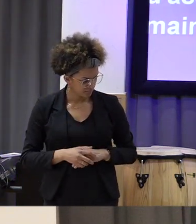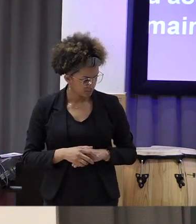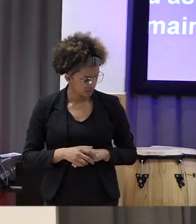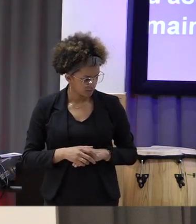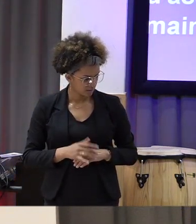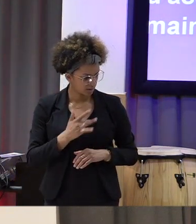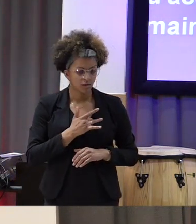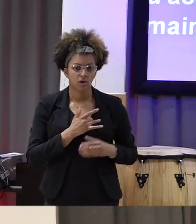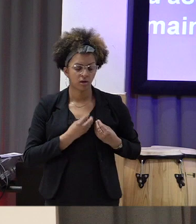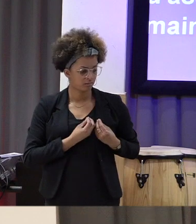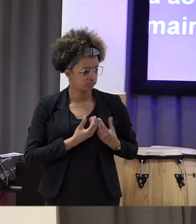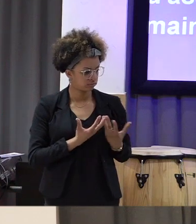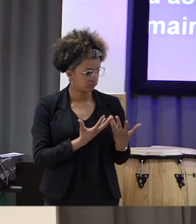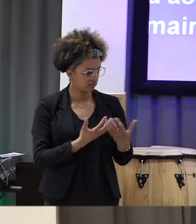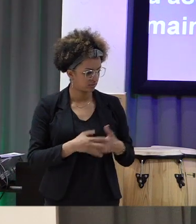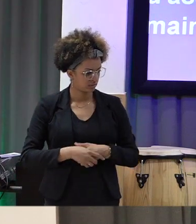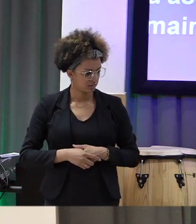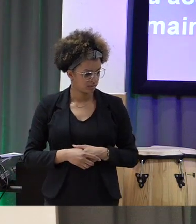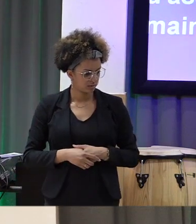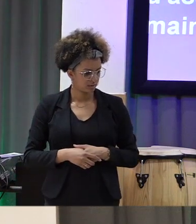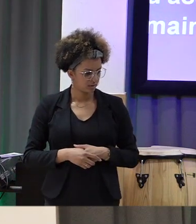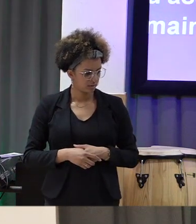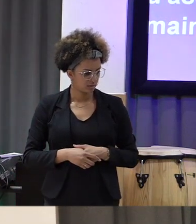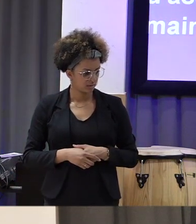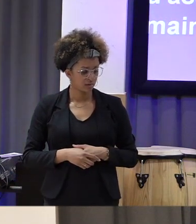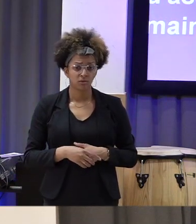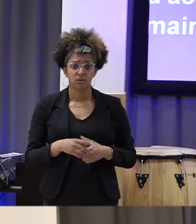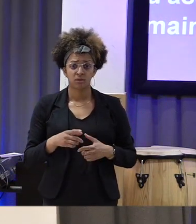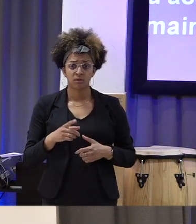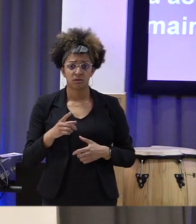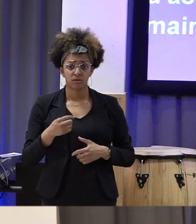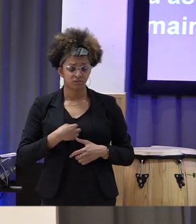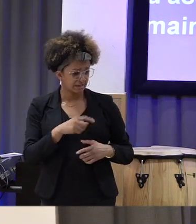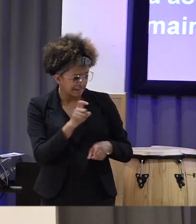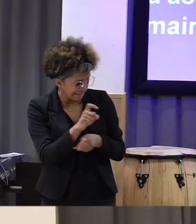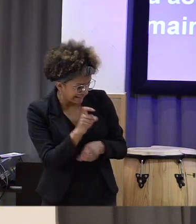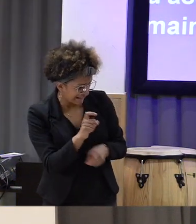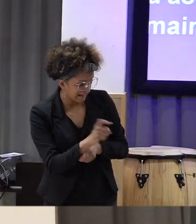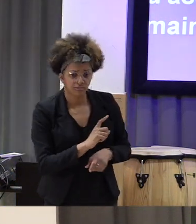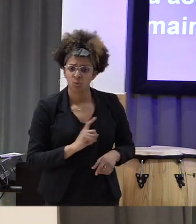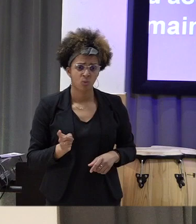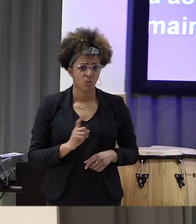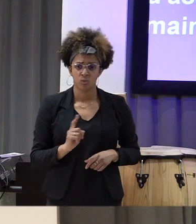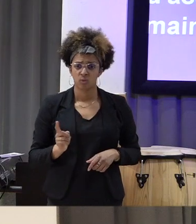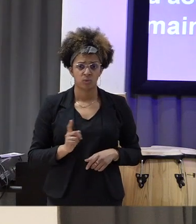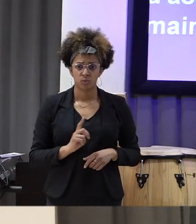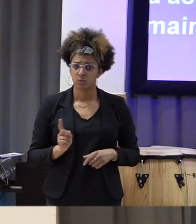cœur, non pas cette, pour critiquer, mais pour recevoir